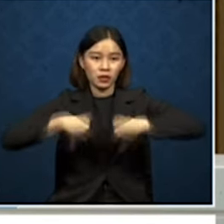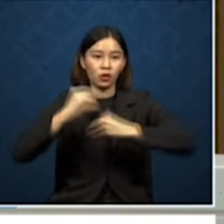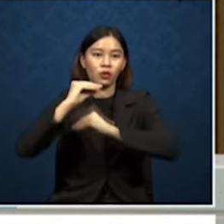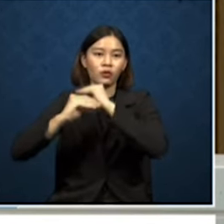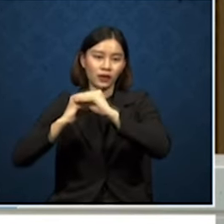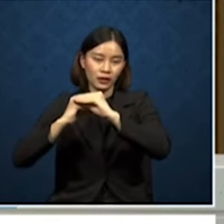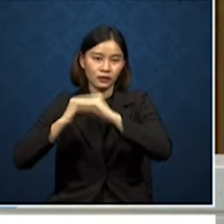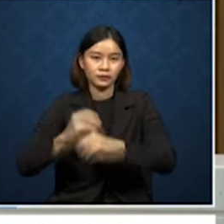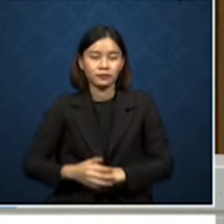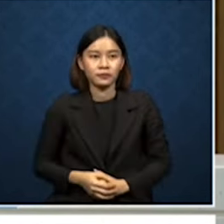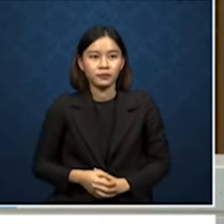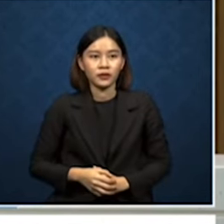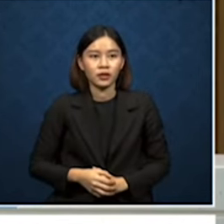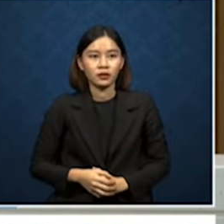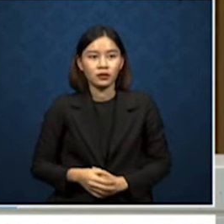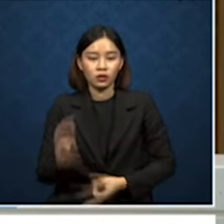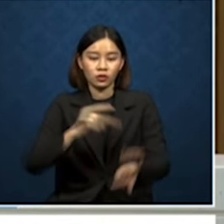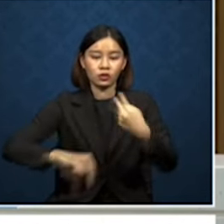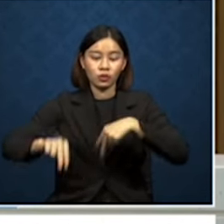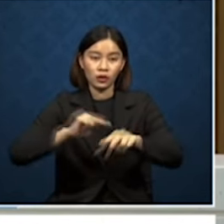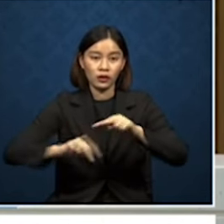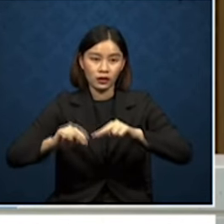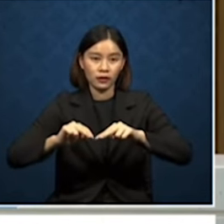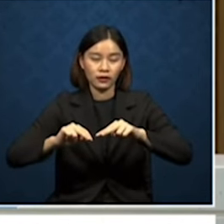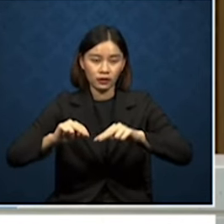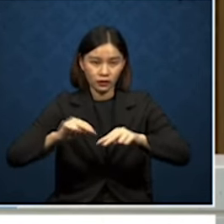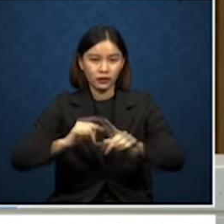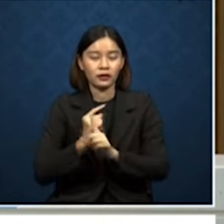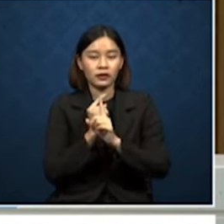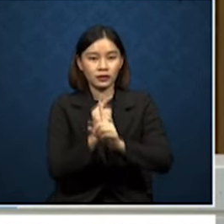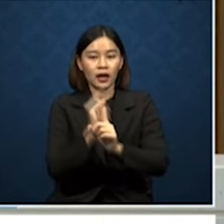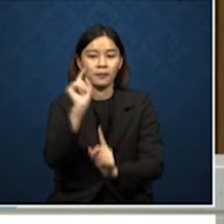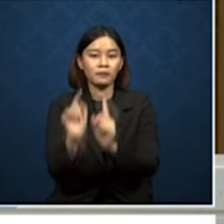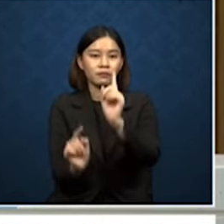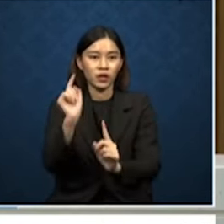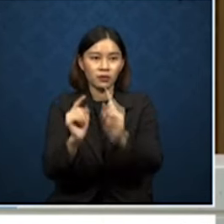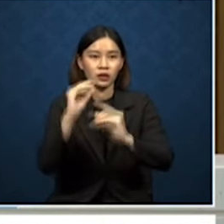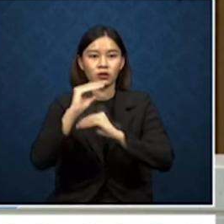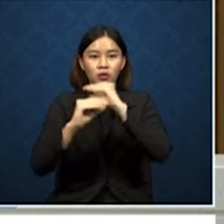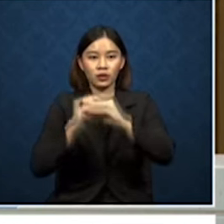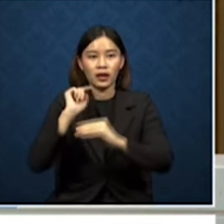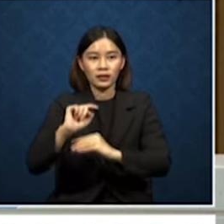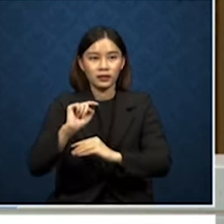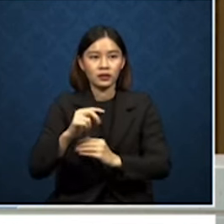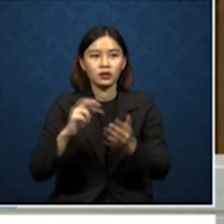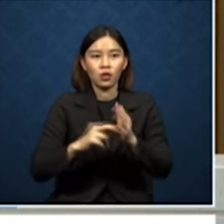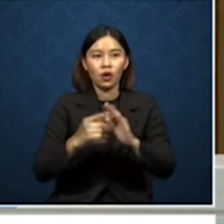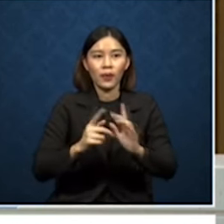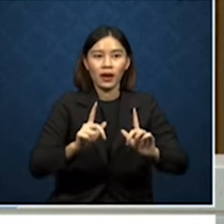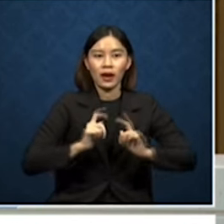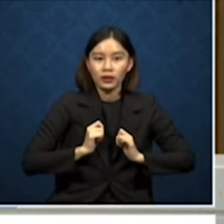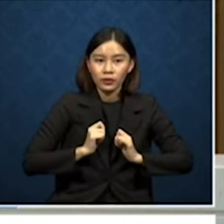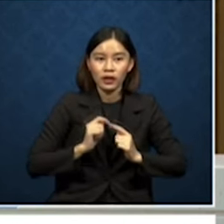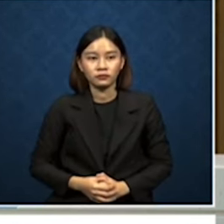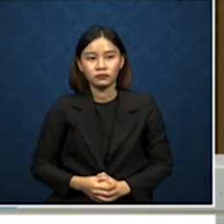การควบคุมกำกับดูแลและติดตามประเมินผลโครงการมิใช่เป็นการอนุญาตสั